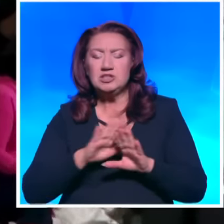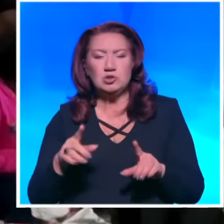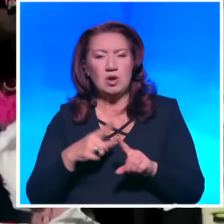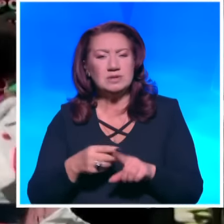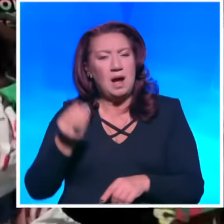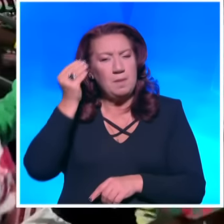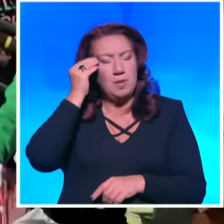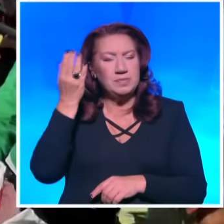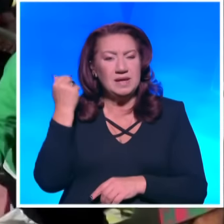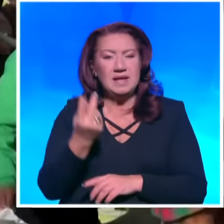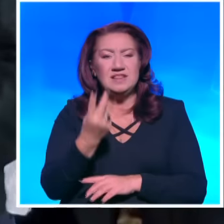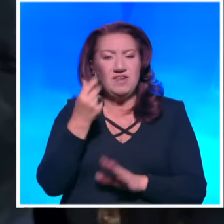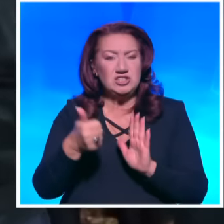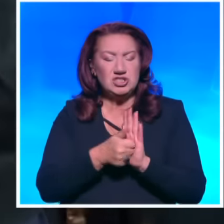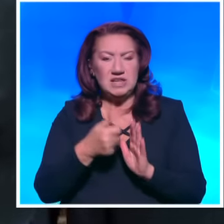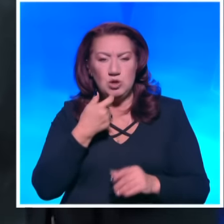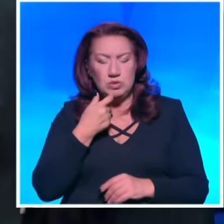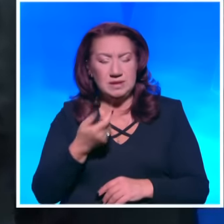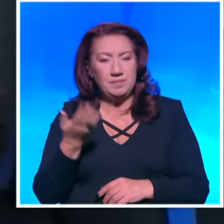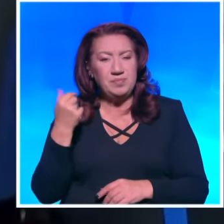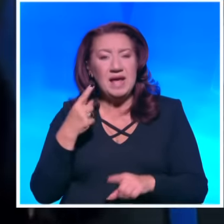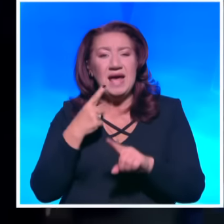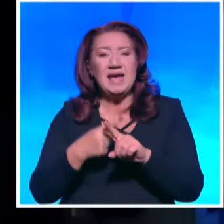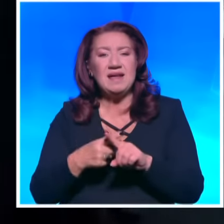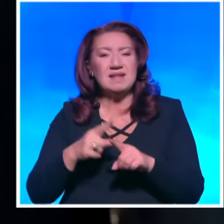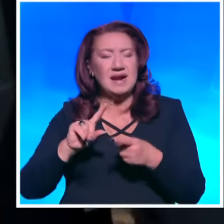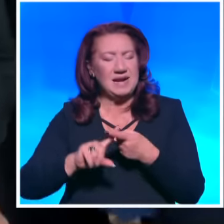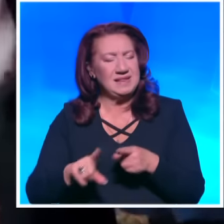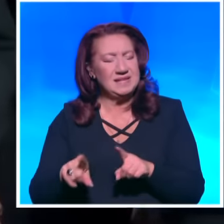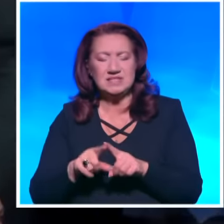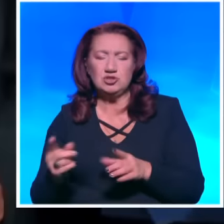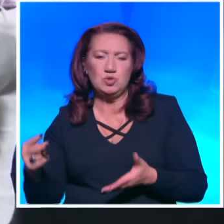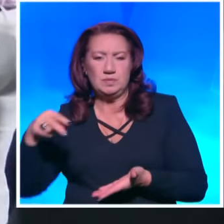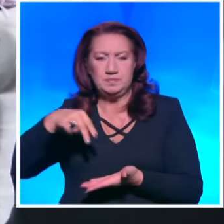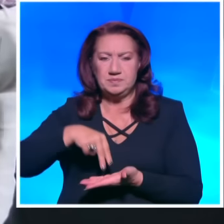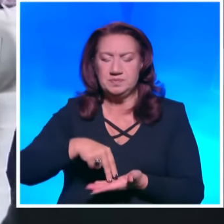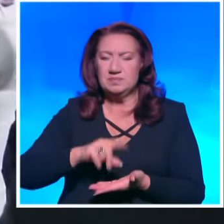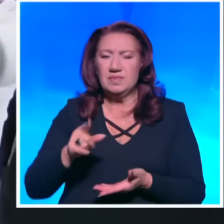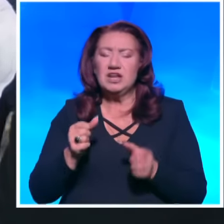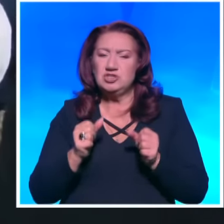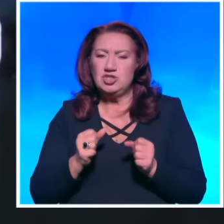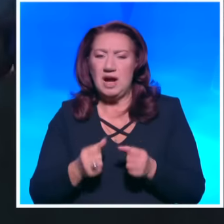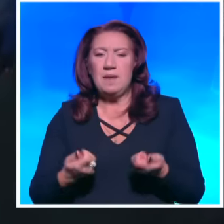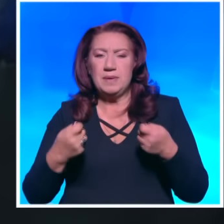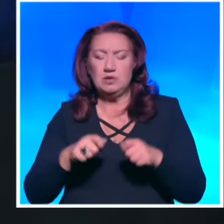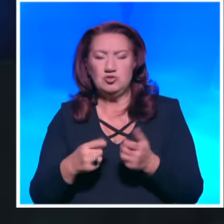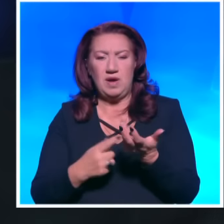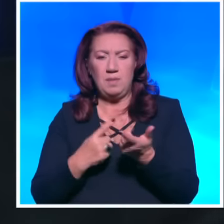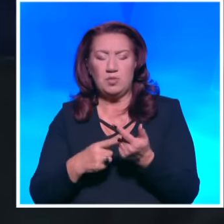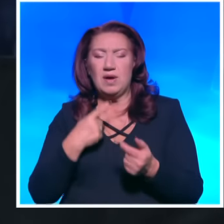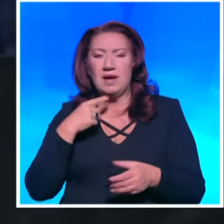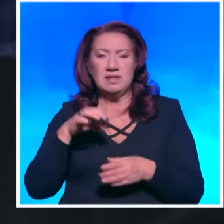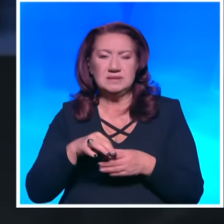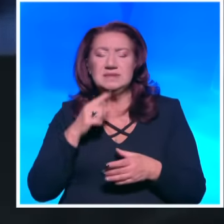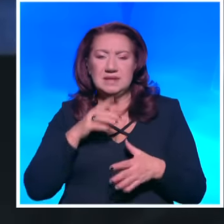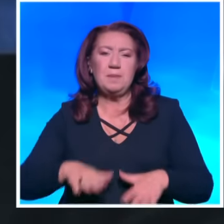година, когато Хилари Клинтън също не се появи на сцената, а изчака да приключи броенето на гласовете и призна